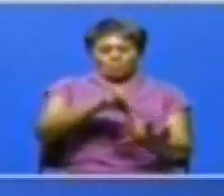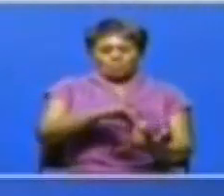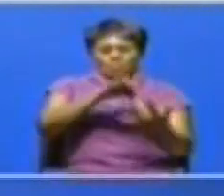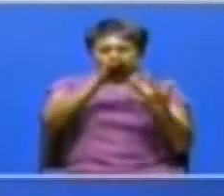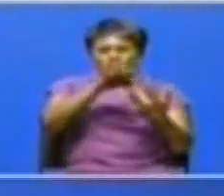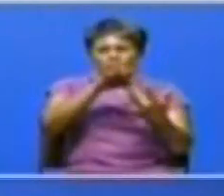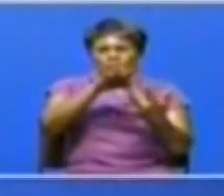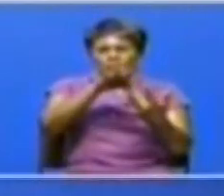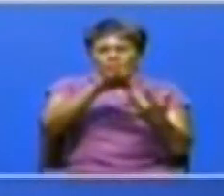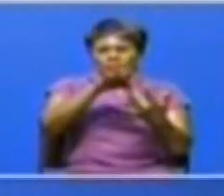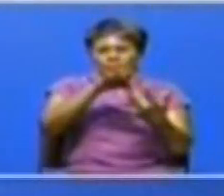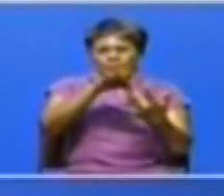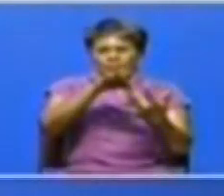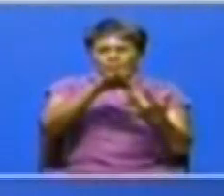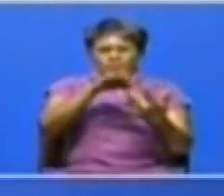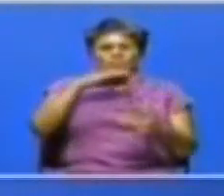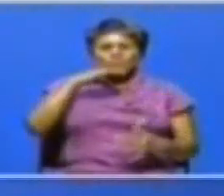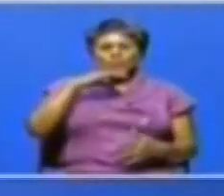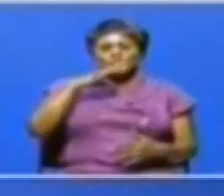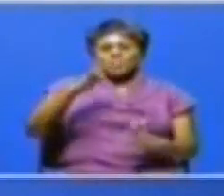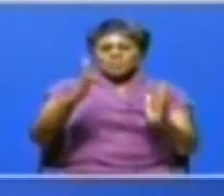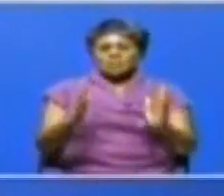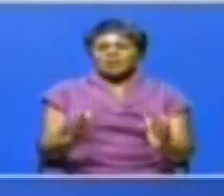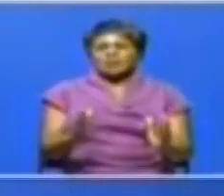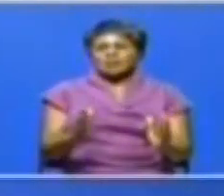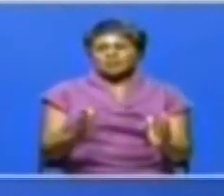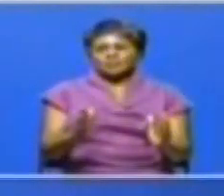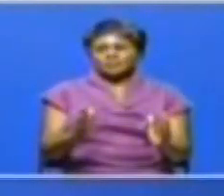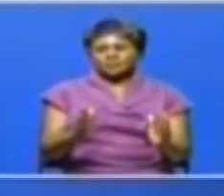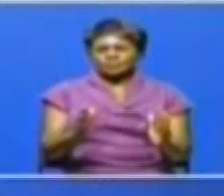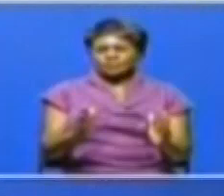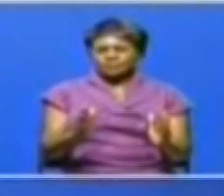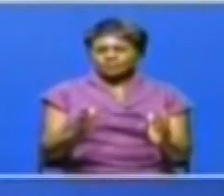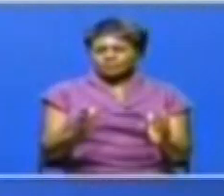kwa Justin Muturi kuwa spika na Geoffrey